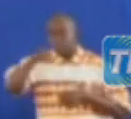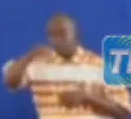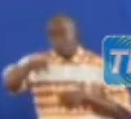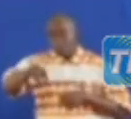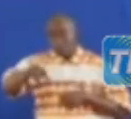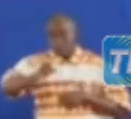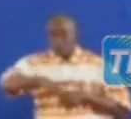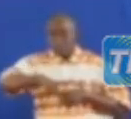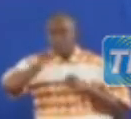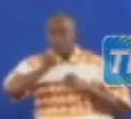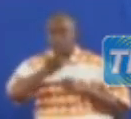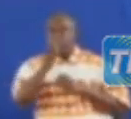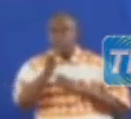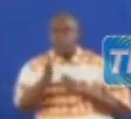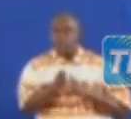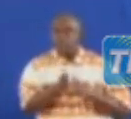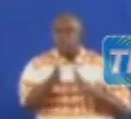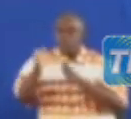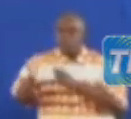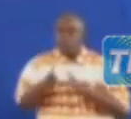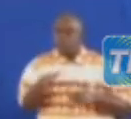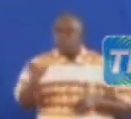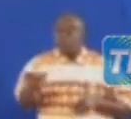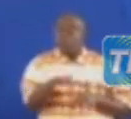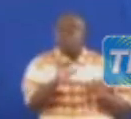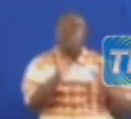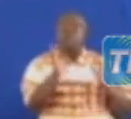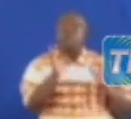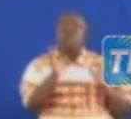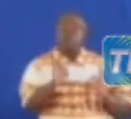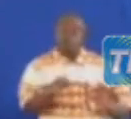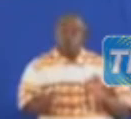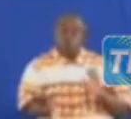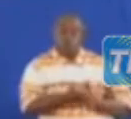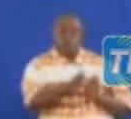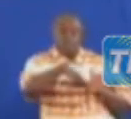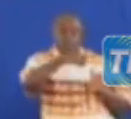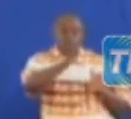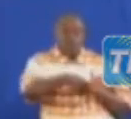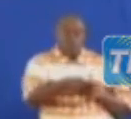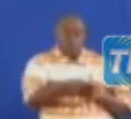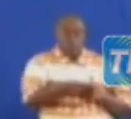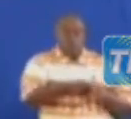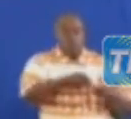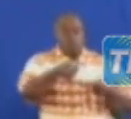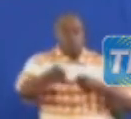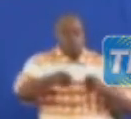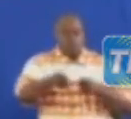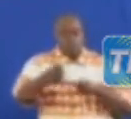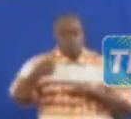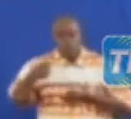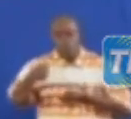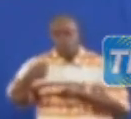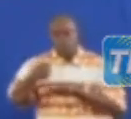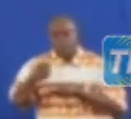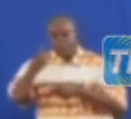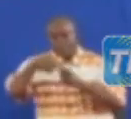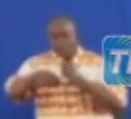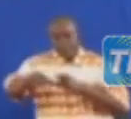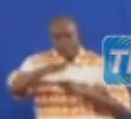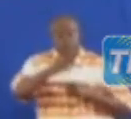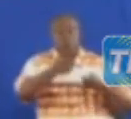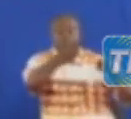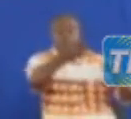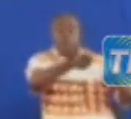mitaa kuweka mazingira mazuri ya uanzishaji wa viwanda, biashara na uwekezaji hasa katika kilimo,